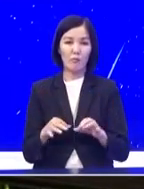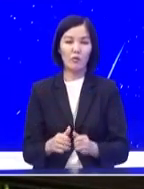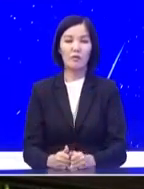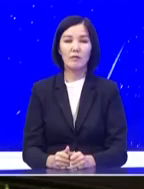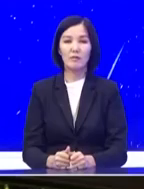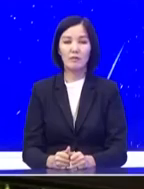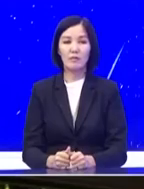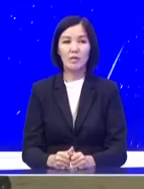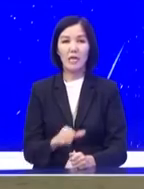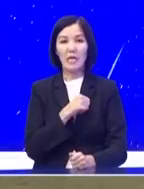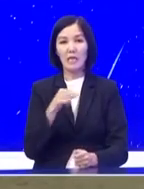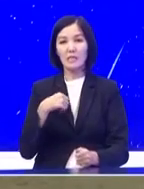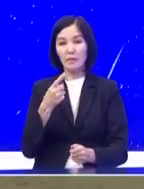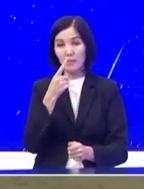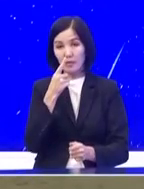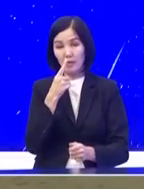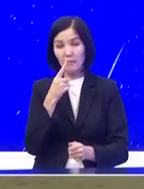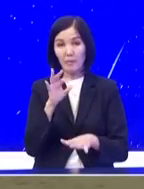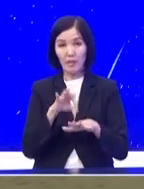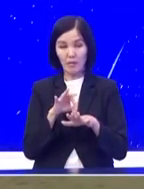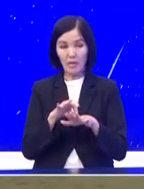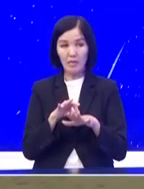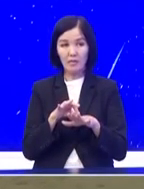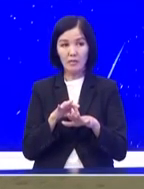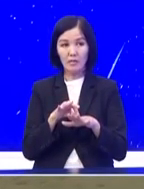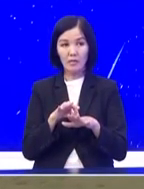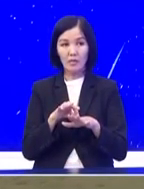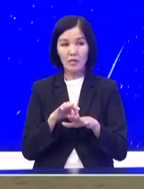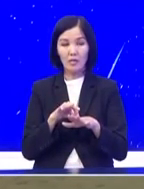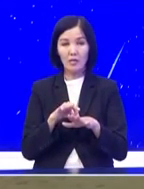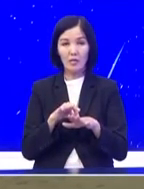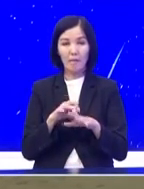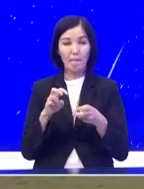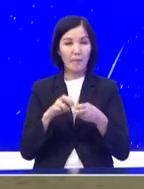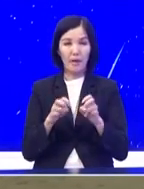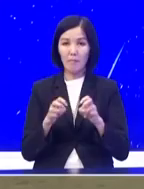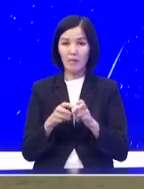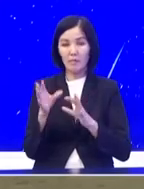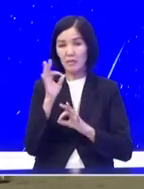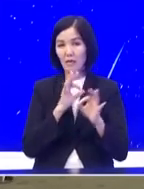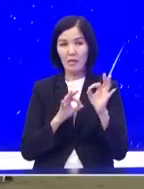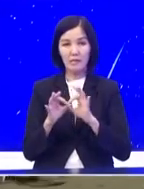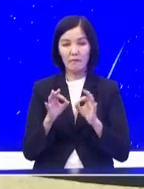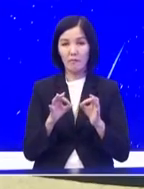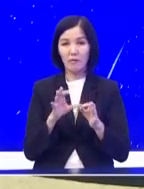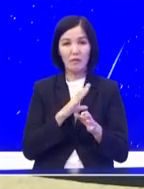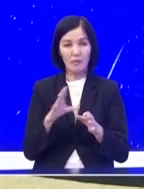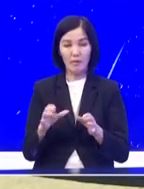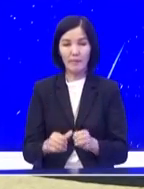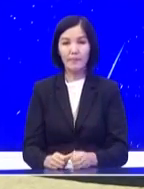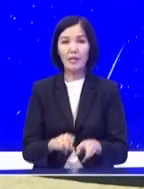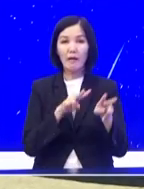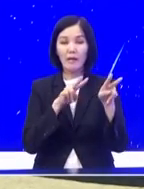момент. Сам я вот недавно переболел тоже, но в принципе проблем с лекарством у меня не было.